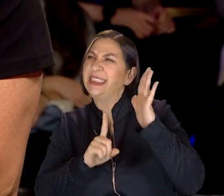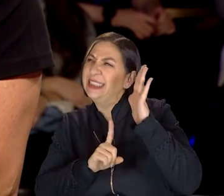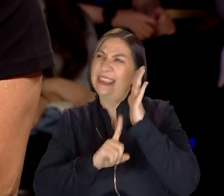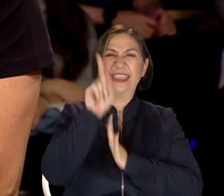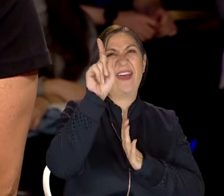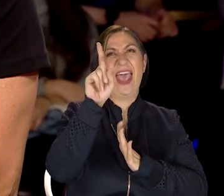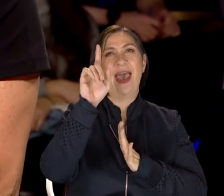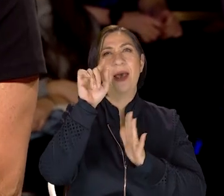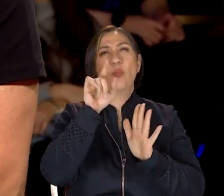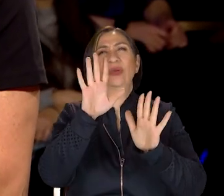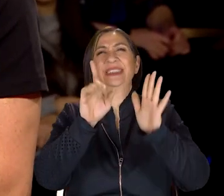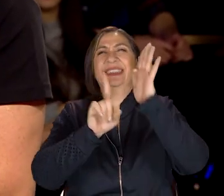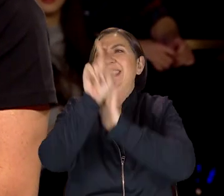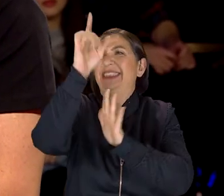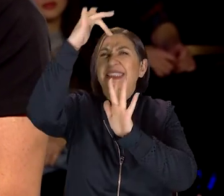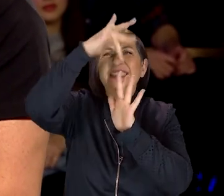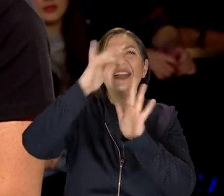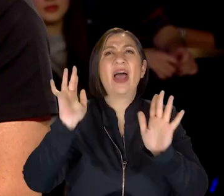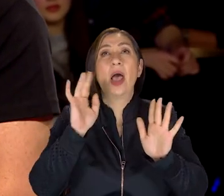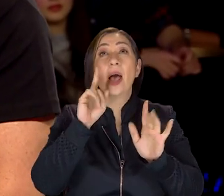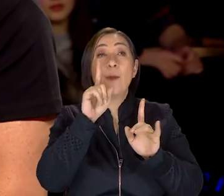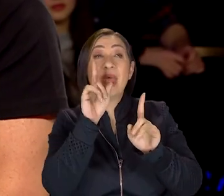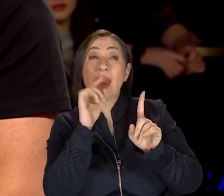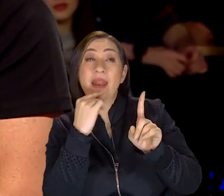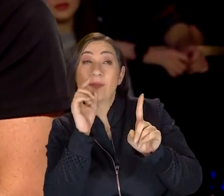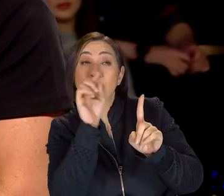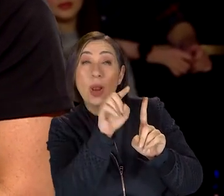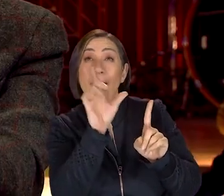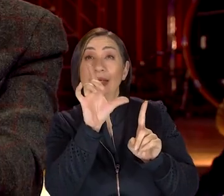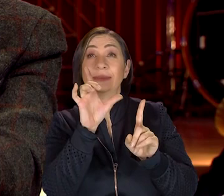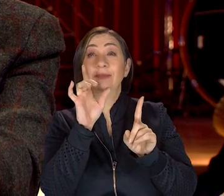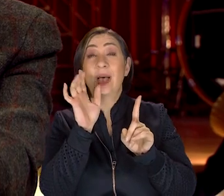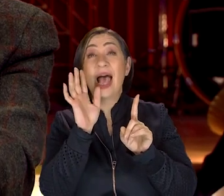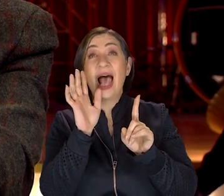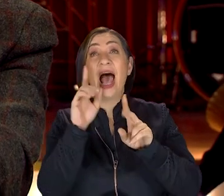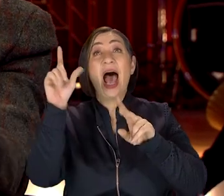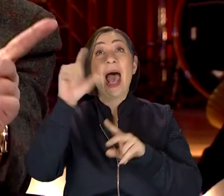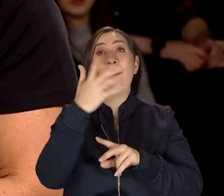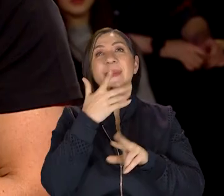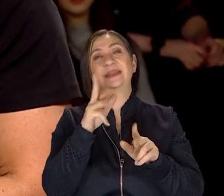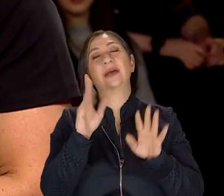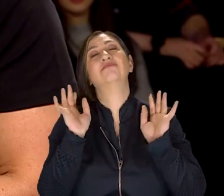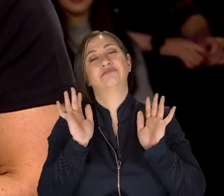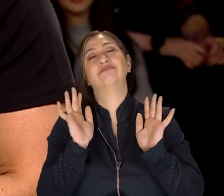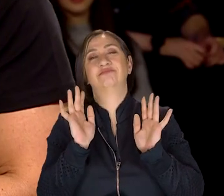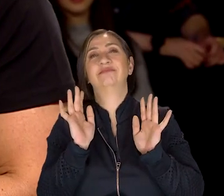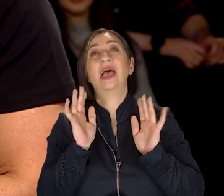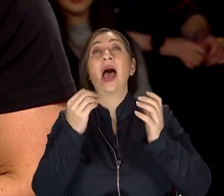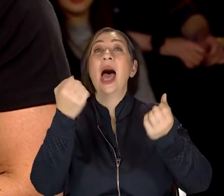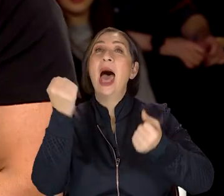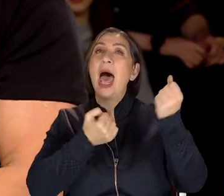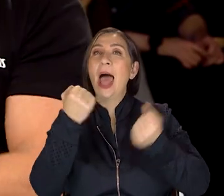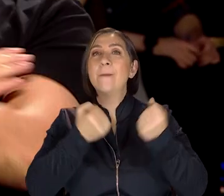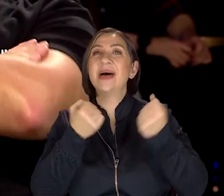abi zirvesi yani. Aa bir dakika. Buna müdahale mi etmek lazım acaba dediğimiz nokta Ay'a benzer hocam. Ay'a benzer evet. evet. Ama araba